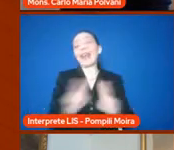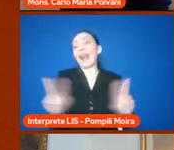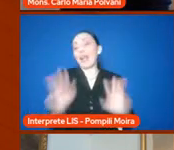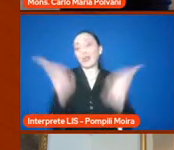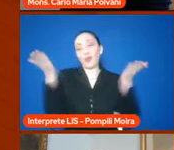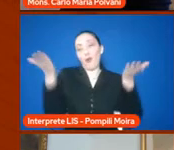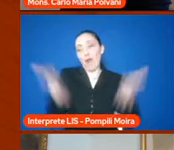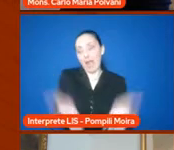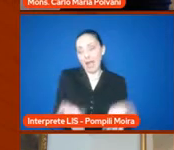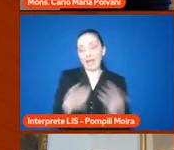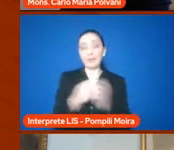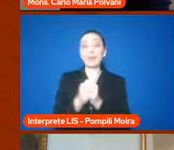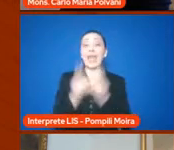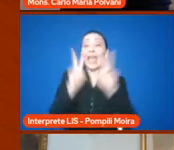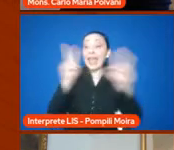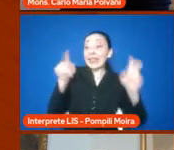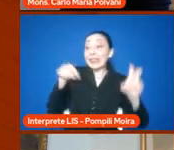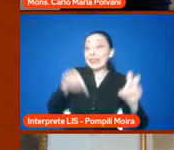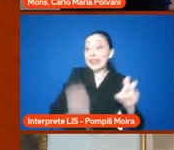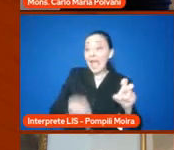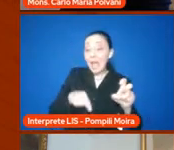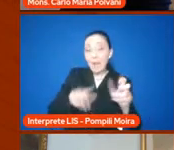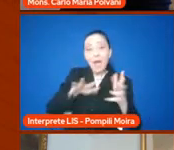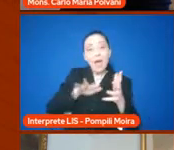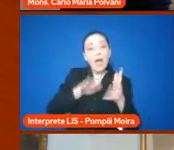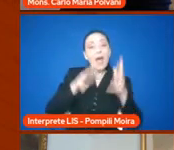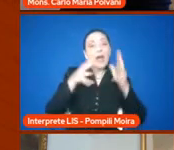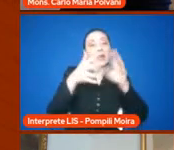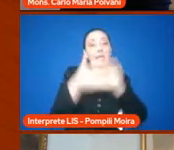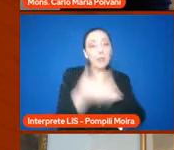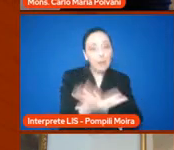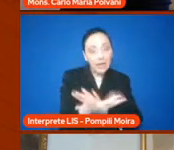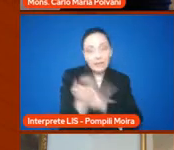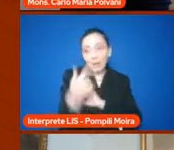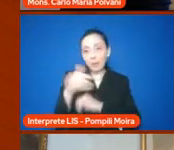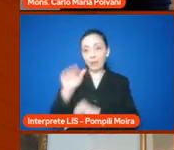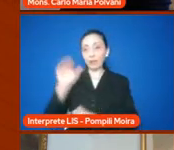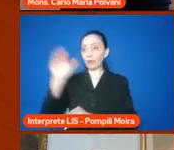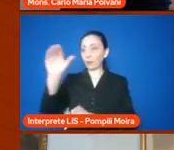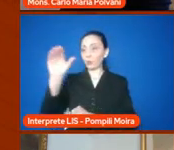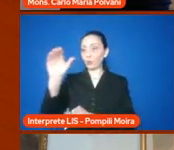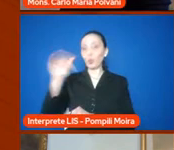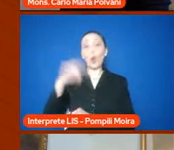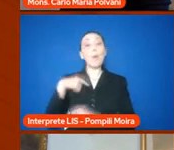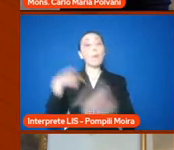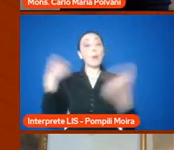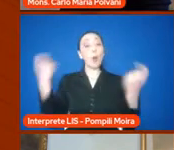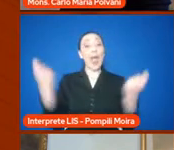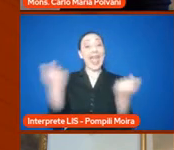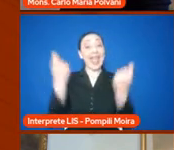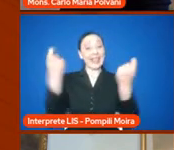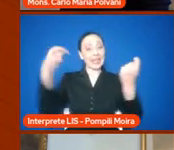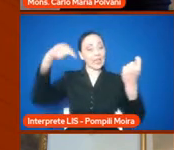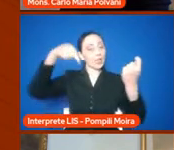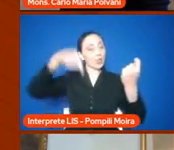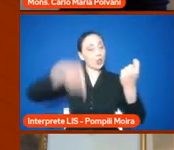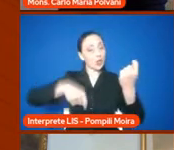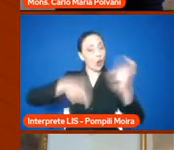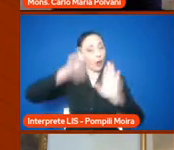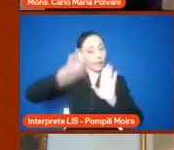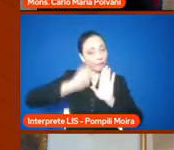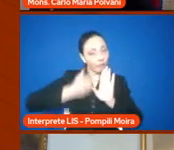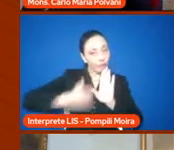ripresa e ripensare il futuro. E forse proprio l'avvio di questa edizione è stata la prima sfida vinta in questo